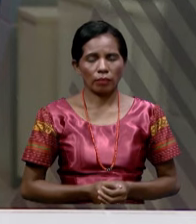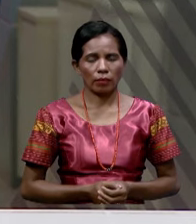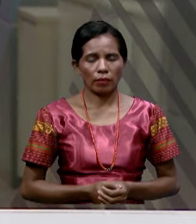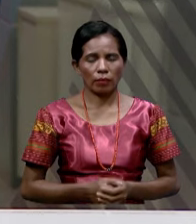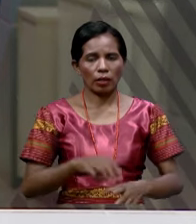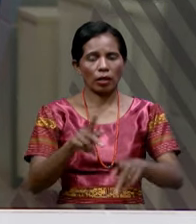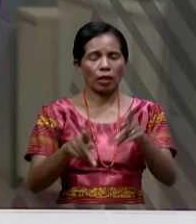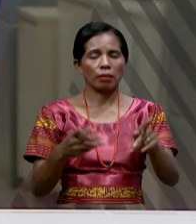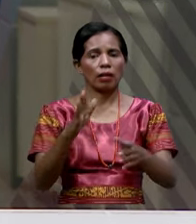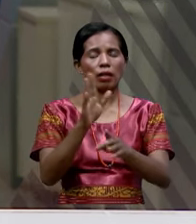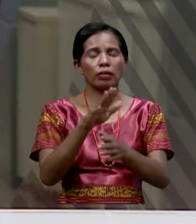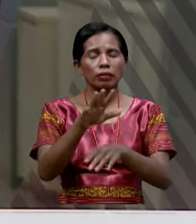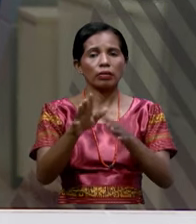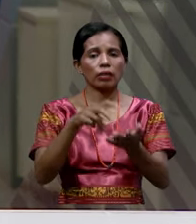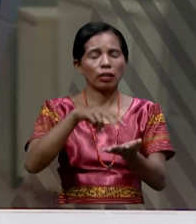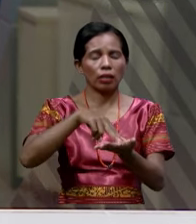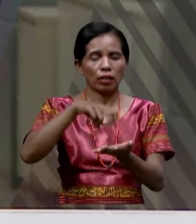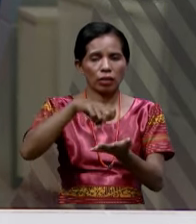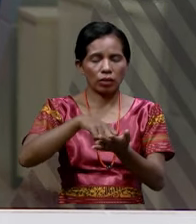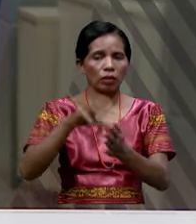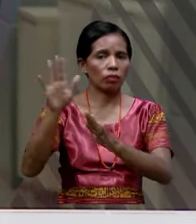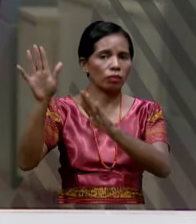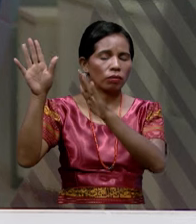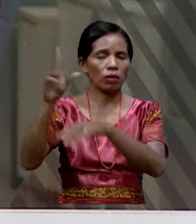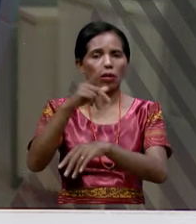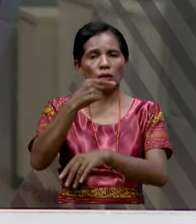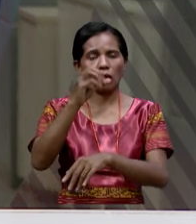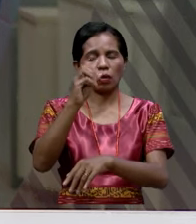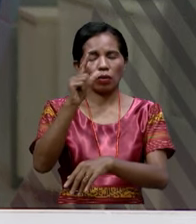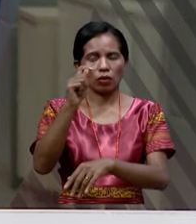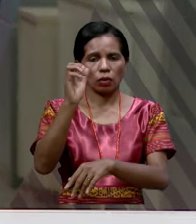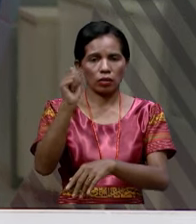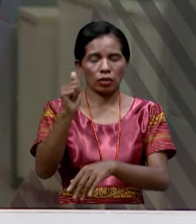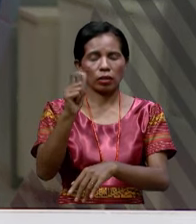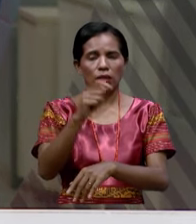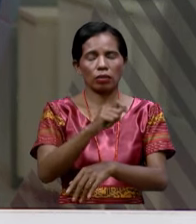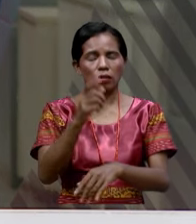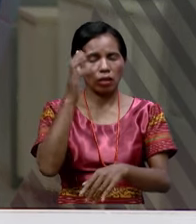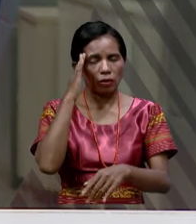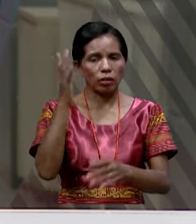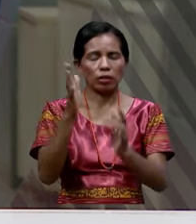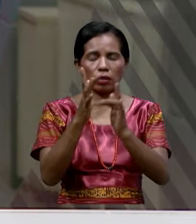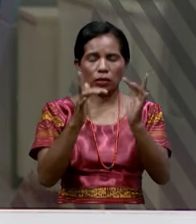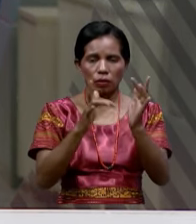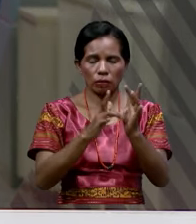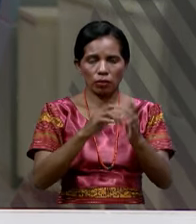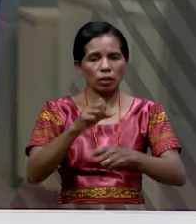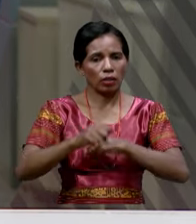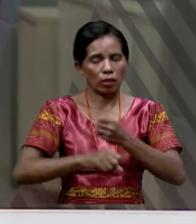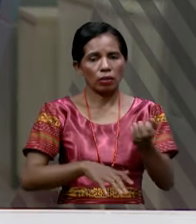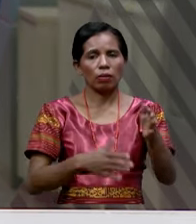Sarani sira halovia sakra ia foho Golgota, hodi hanu inhikas Jesus nia terus no mate ia